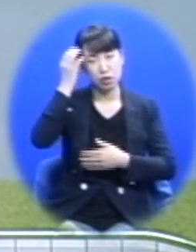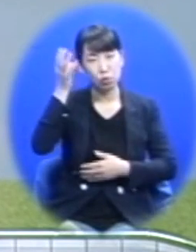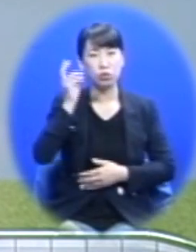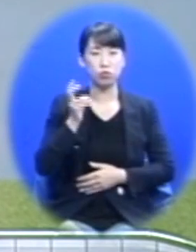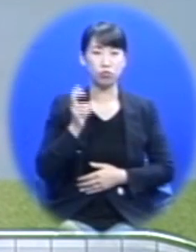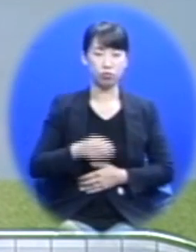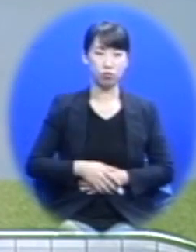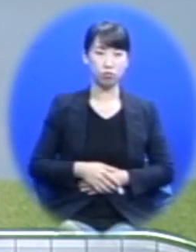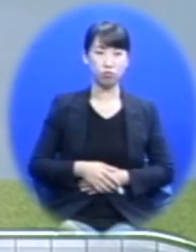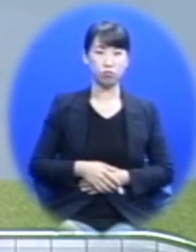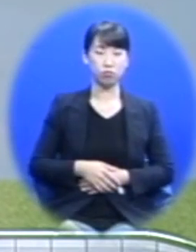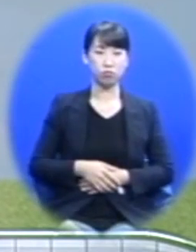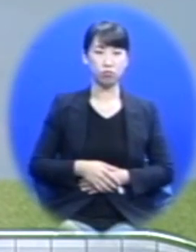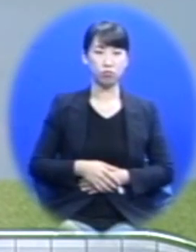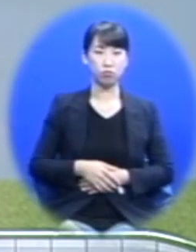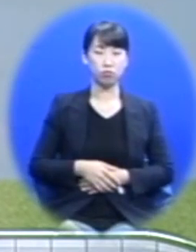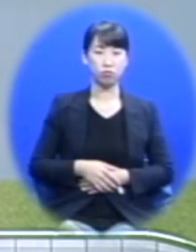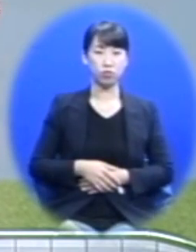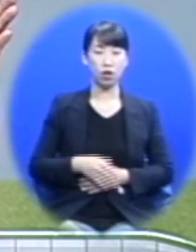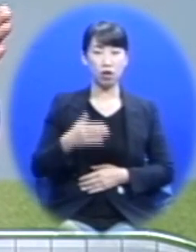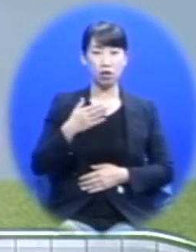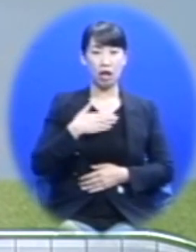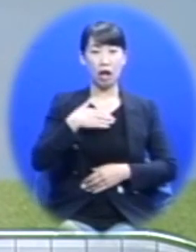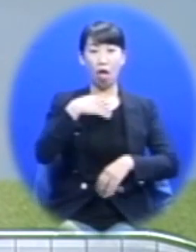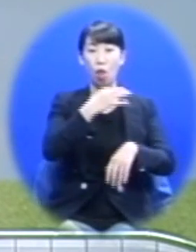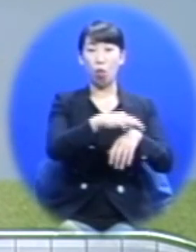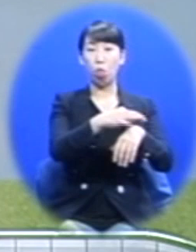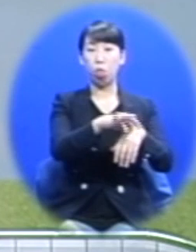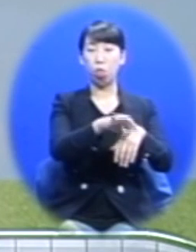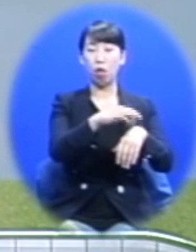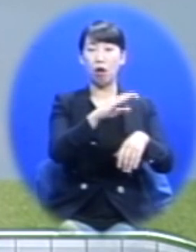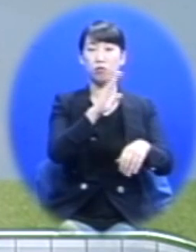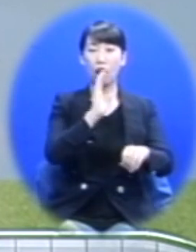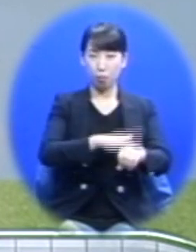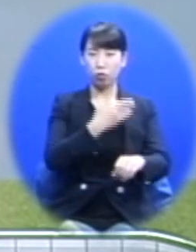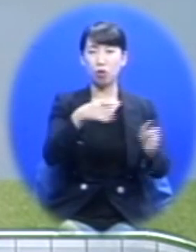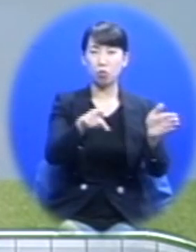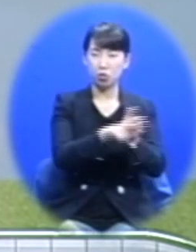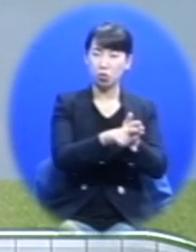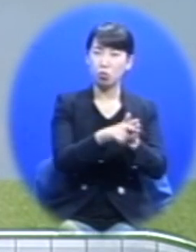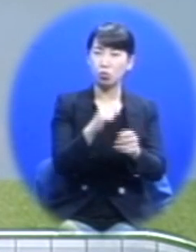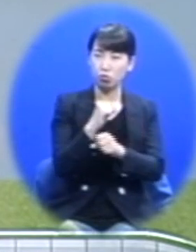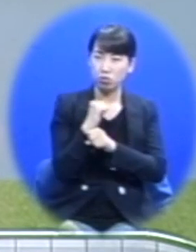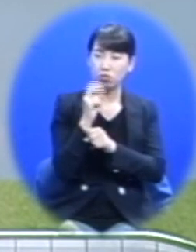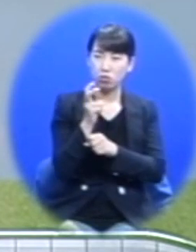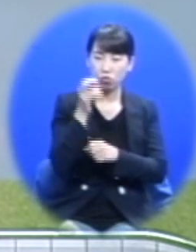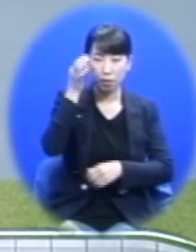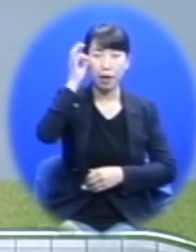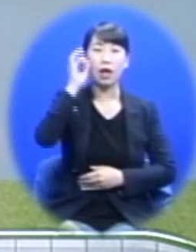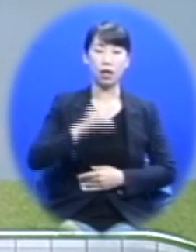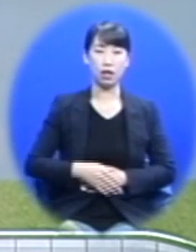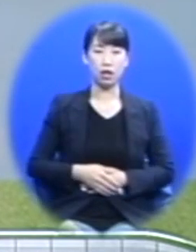될 바로 그것을 내가 잃어버렸다는. 내가 헛된 것을 믿고 의지했었다는 것. 그래서 다윗이 2절